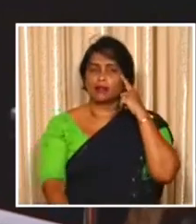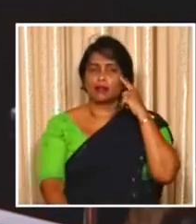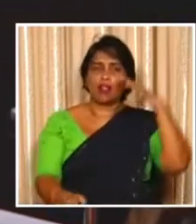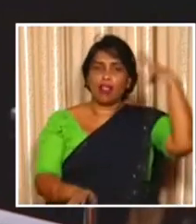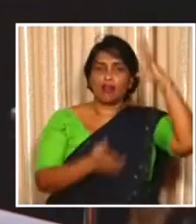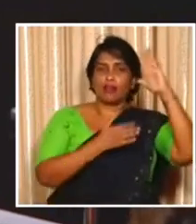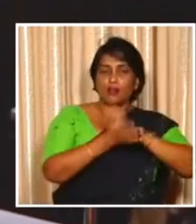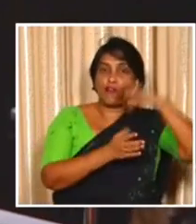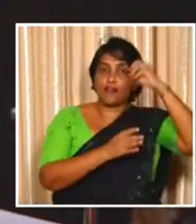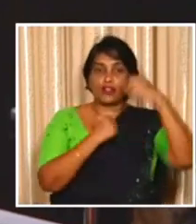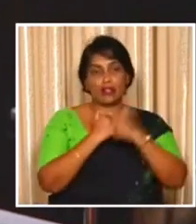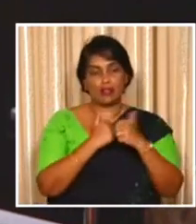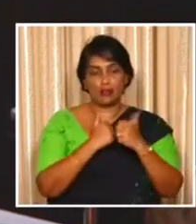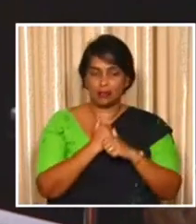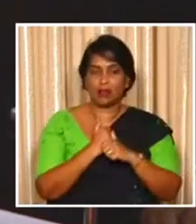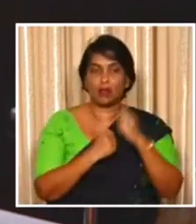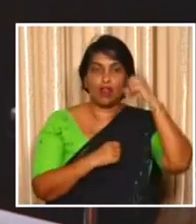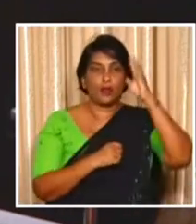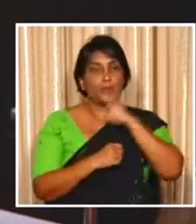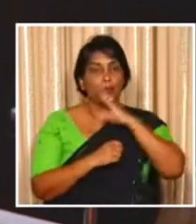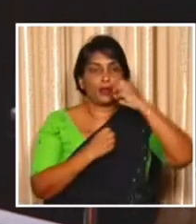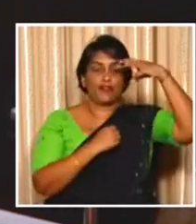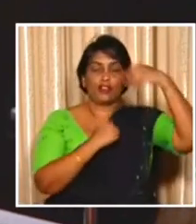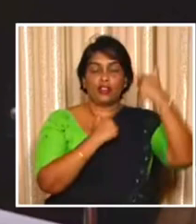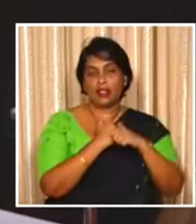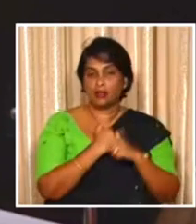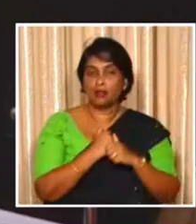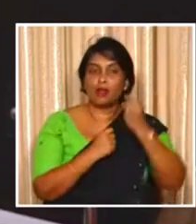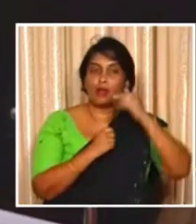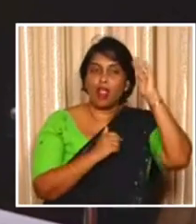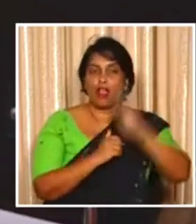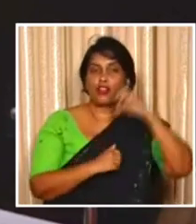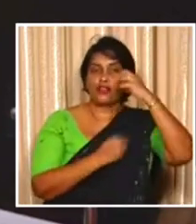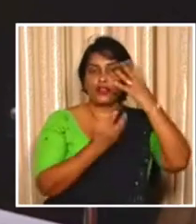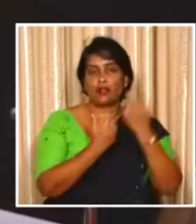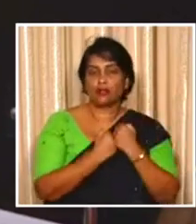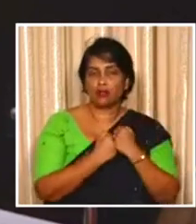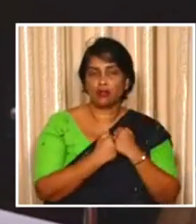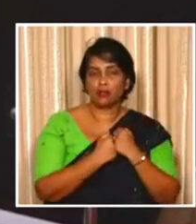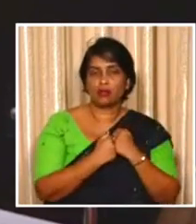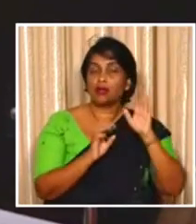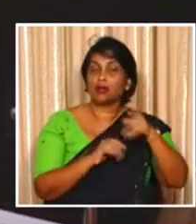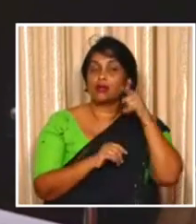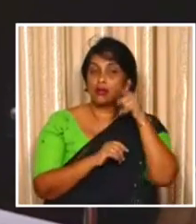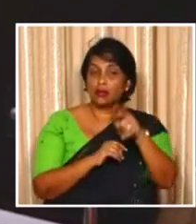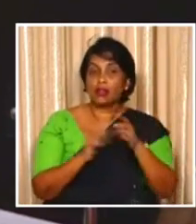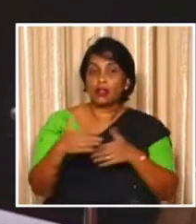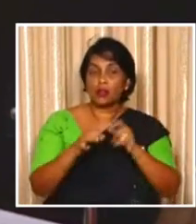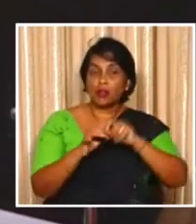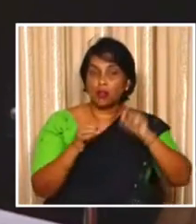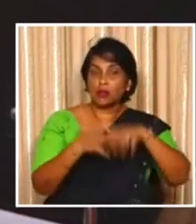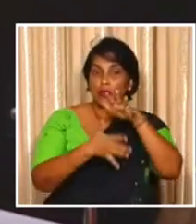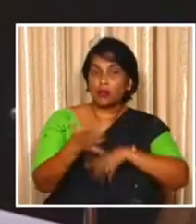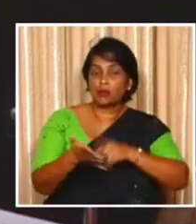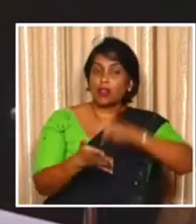සූර්ය බලයෙන් විදුලිය හැදුනහම, සුළං බලයෙන් විදුලිය හැදුනහම අඩු මිලට විදුලිය හම්බ වෙයි කියලා. හැබැයි තමුන්වාසලේ මේ කැබිනට් මණ්ඩලේ පත්‍රිකාව